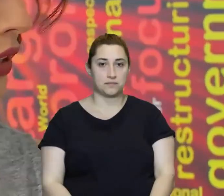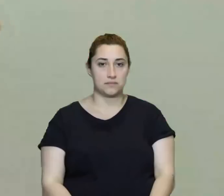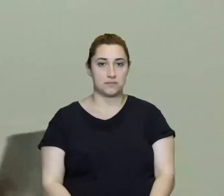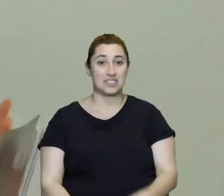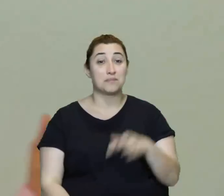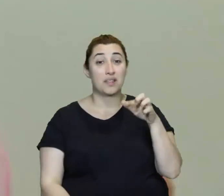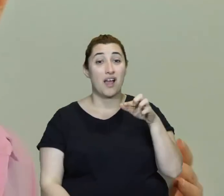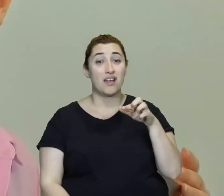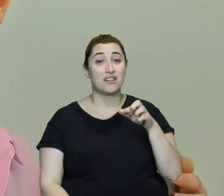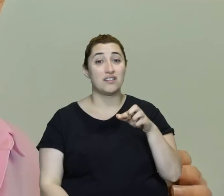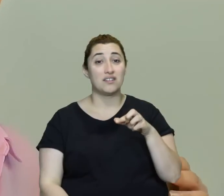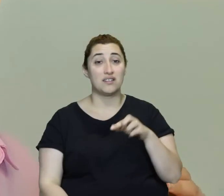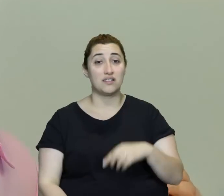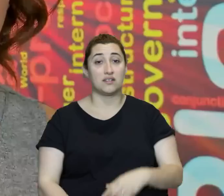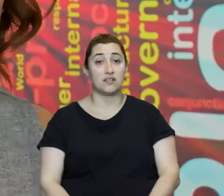Pınar,